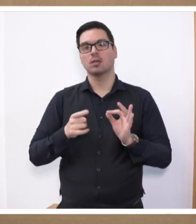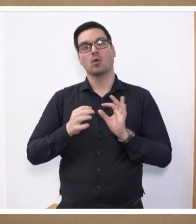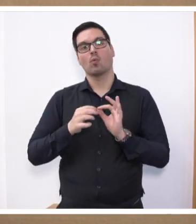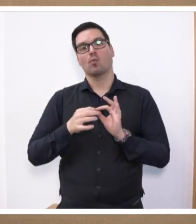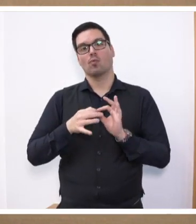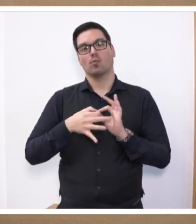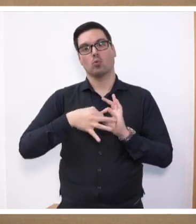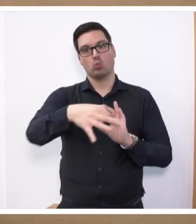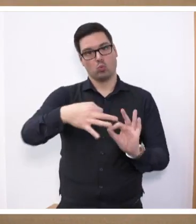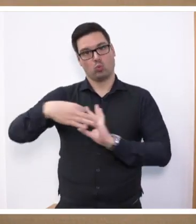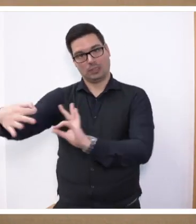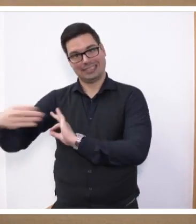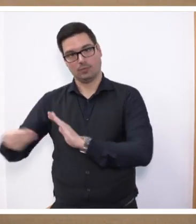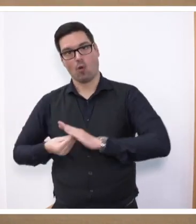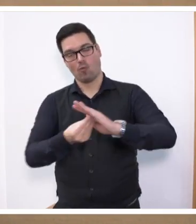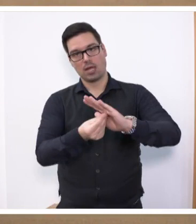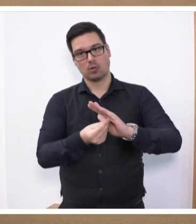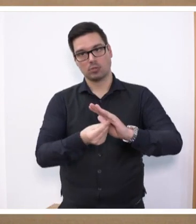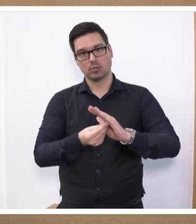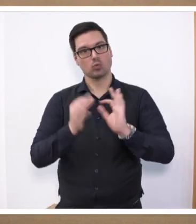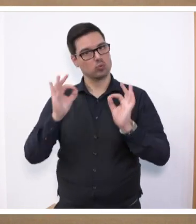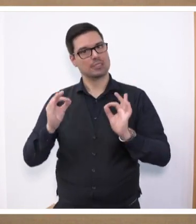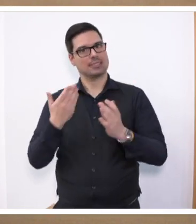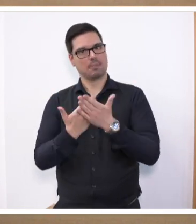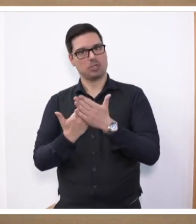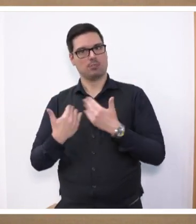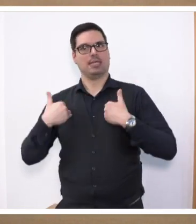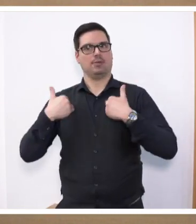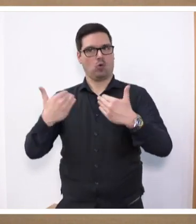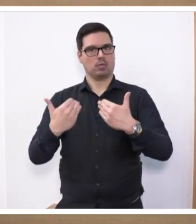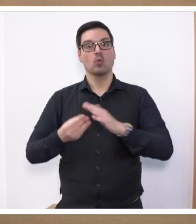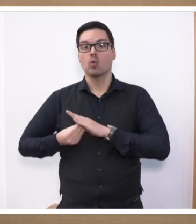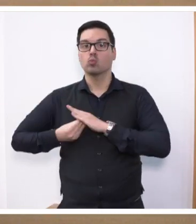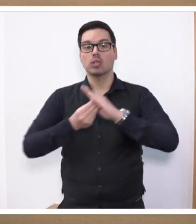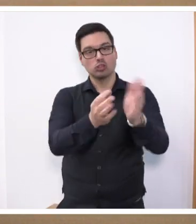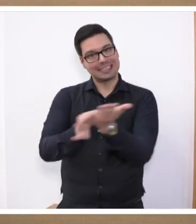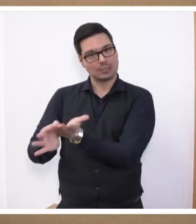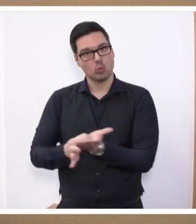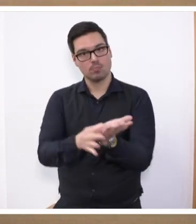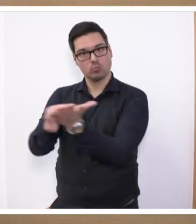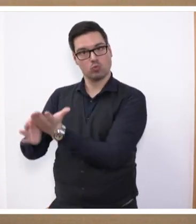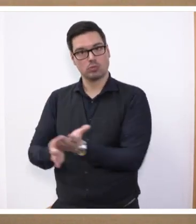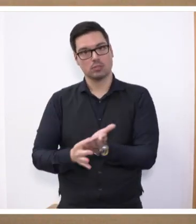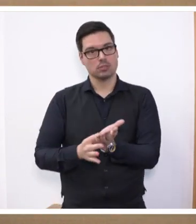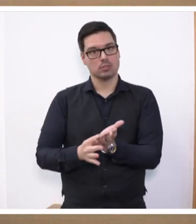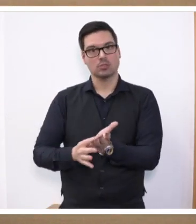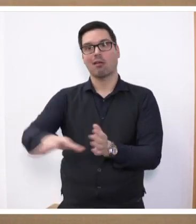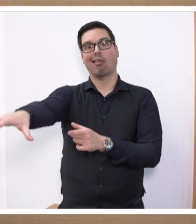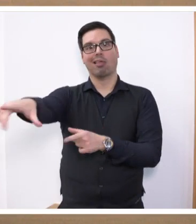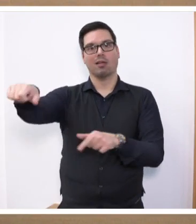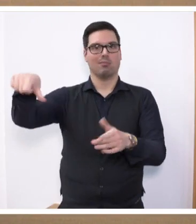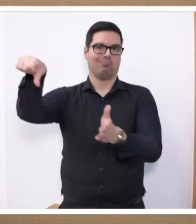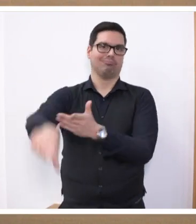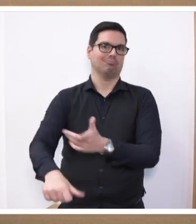Schulbauprogramm guten Beispiels auch hier voran. Auch hieran zeigt sich, wir unterstützen unsere Kommunen und lassen sie nicht am ausgestreckten